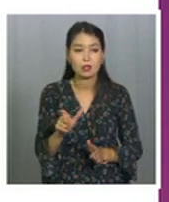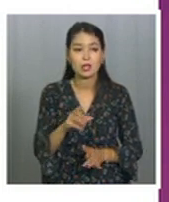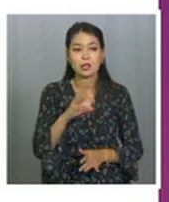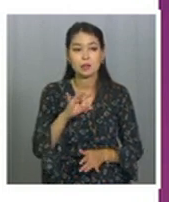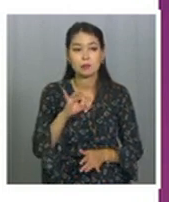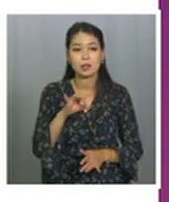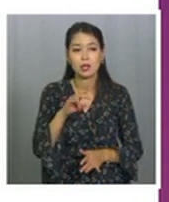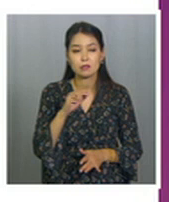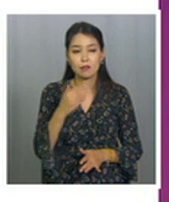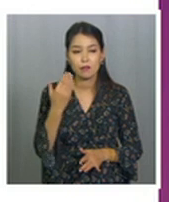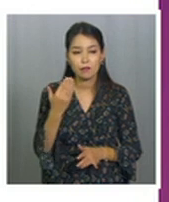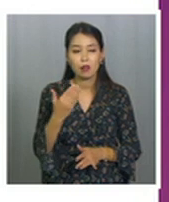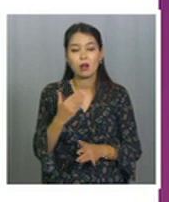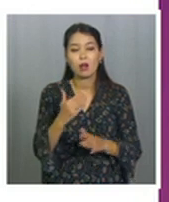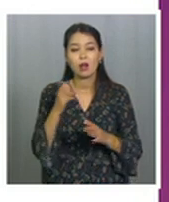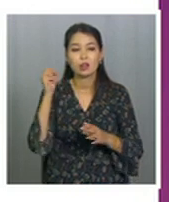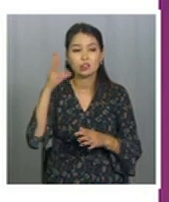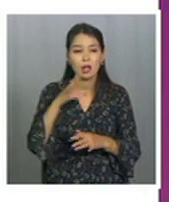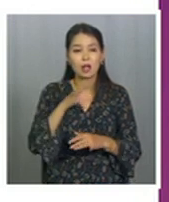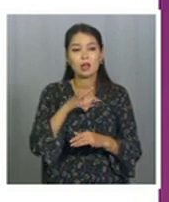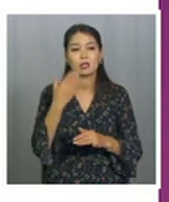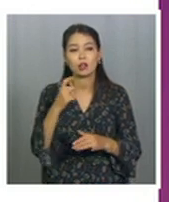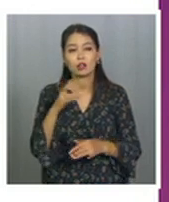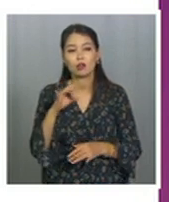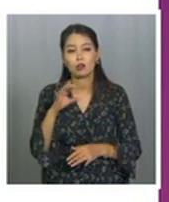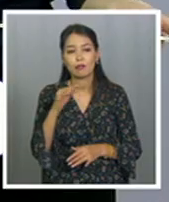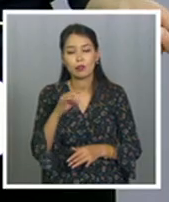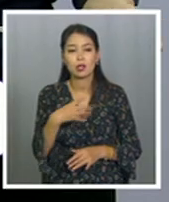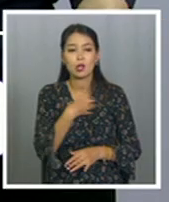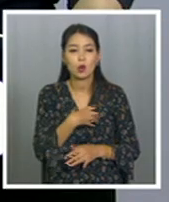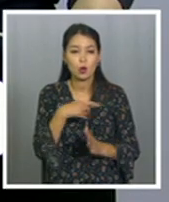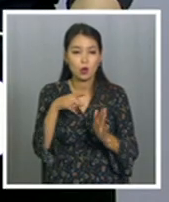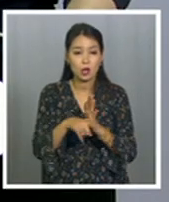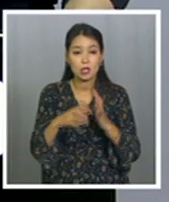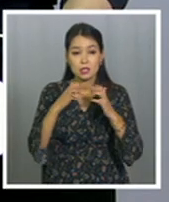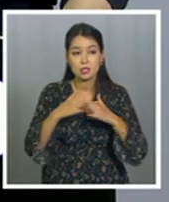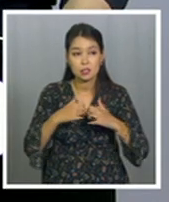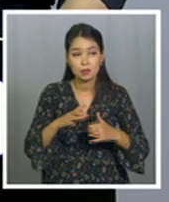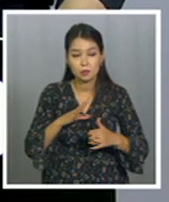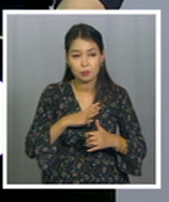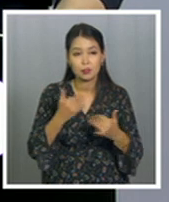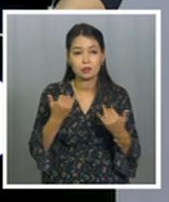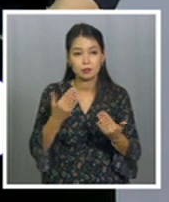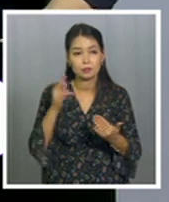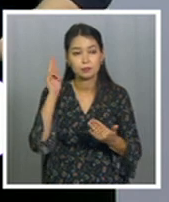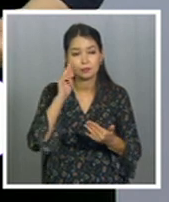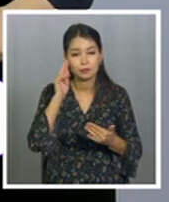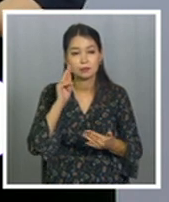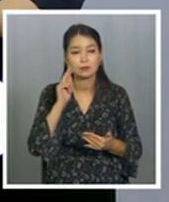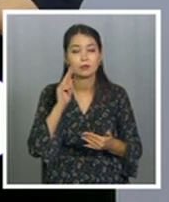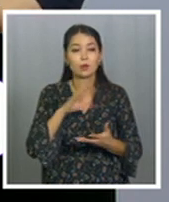үшін жарық пен хлорофилдің ролін зерттеді. Оқушылар, сонымен біз бүгінгі